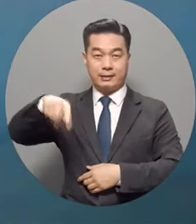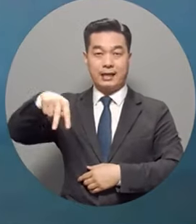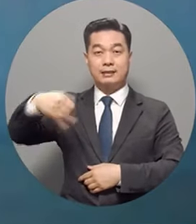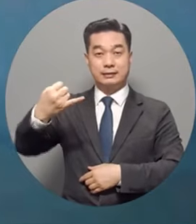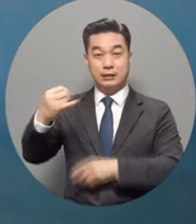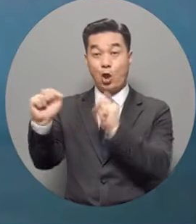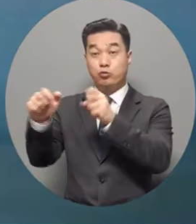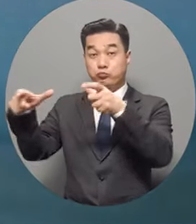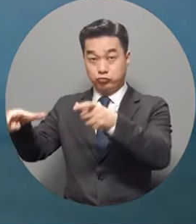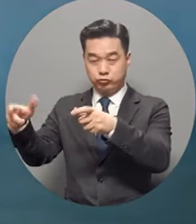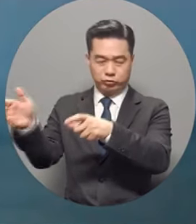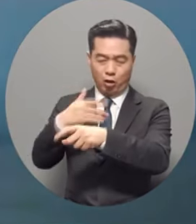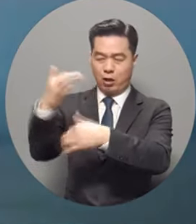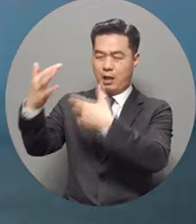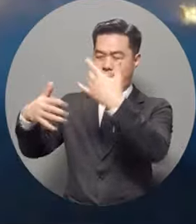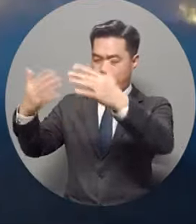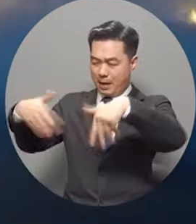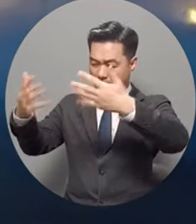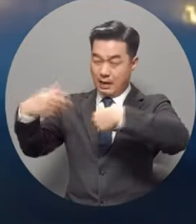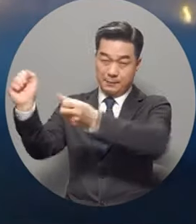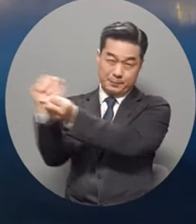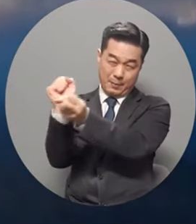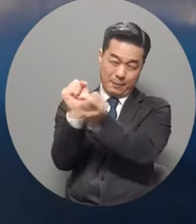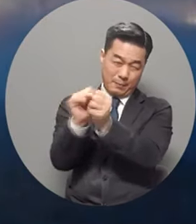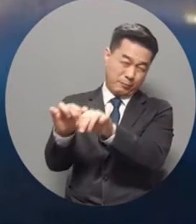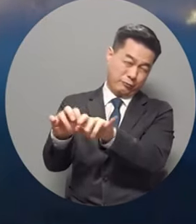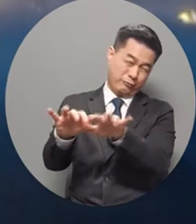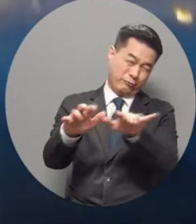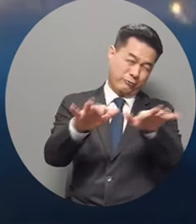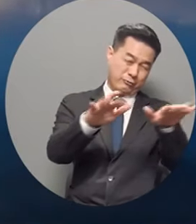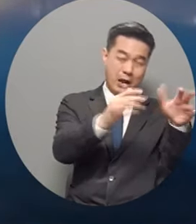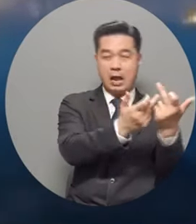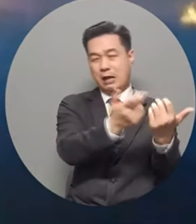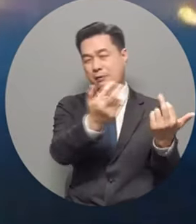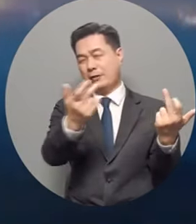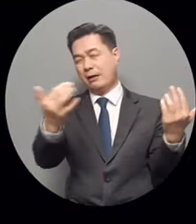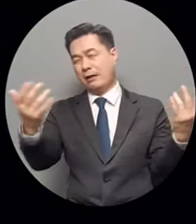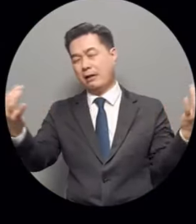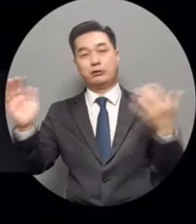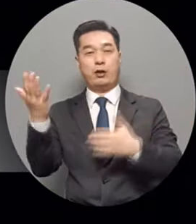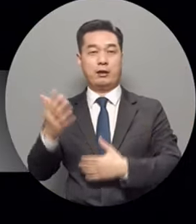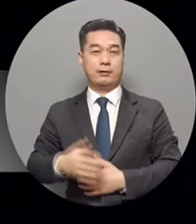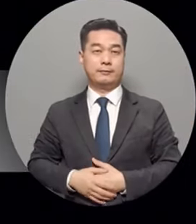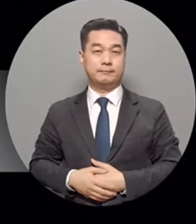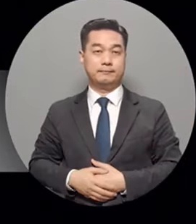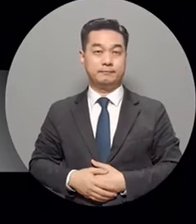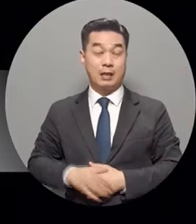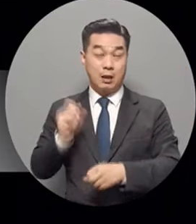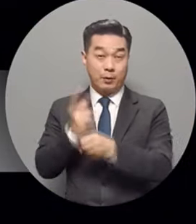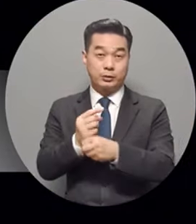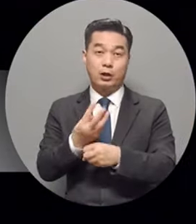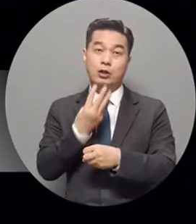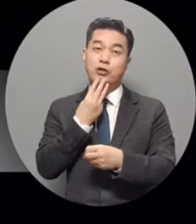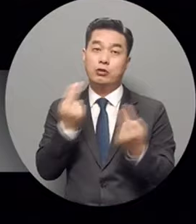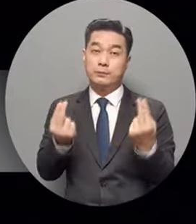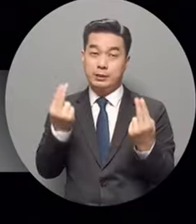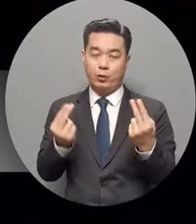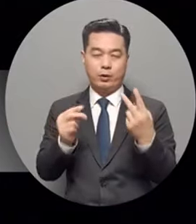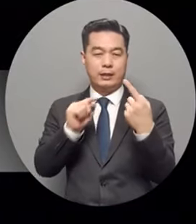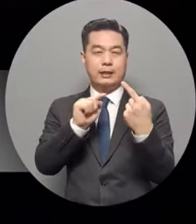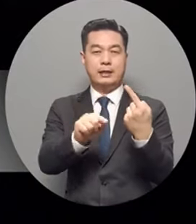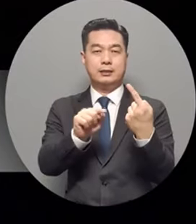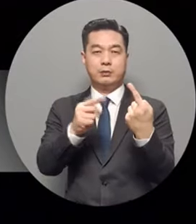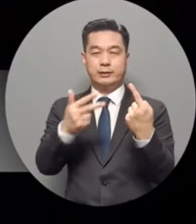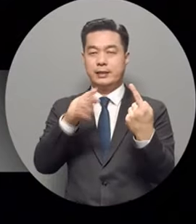강한 바람을 타고 하루 새 빠르게 번지면서 대형산불이 됐습니다 불은 벌써 서울 면적에 1.7배